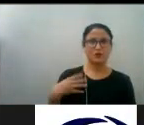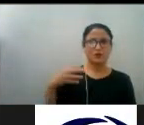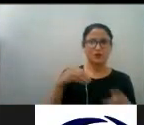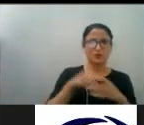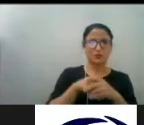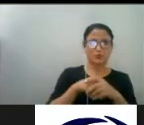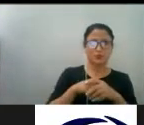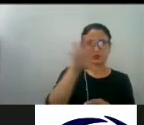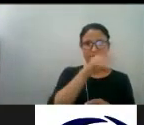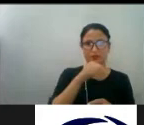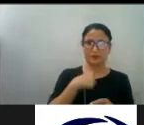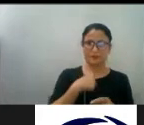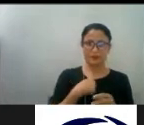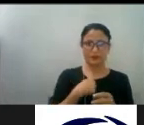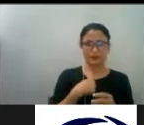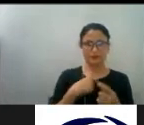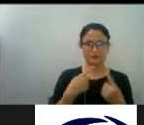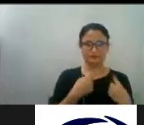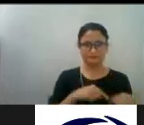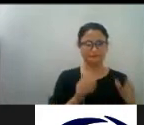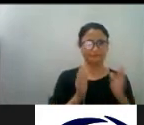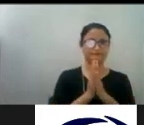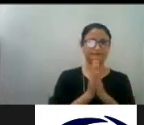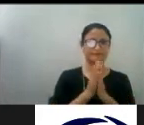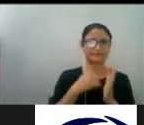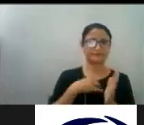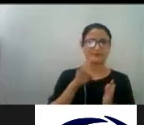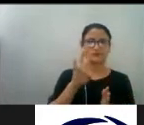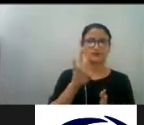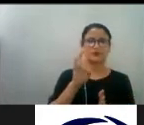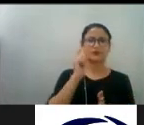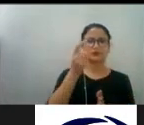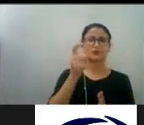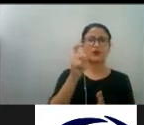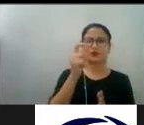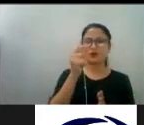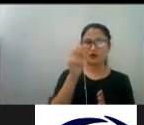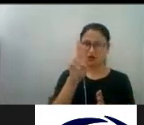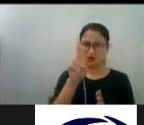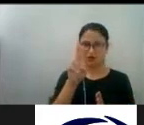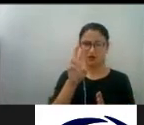हुनुभएकालाई मेरो हार्दिक नमस्कार। म शङ्कर मालाकार, म आजको कार्यक्रमको